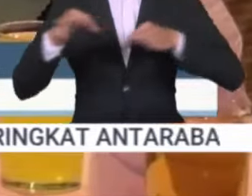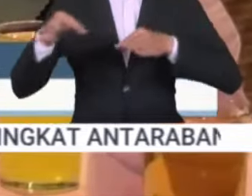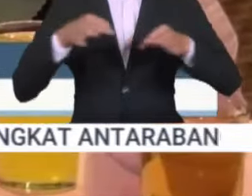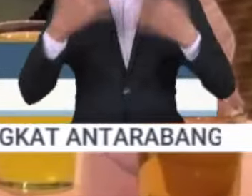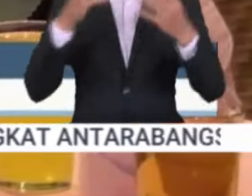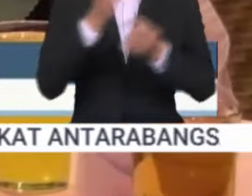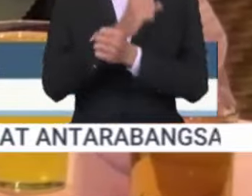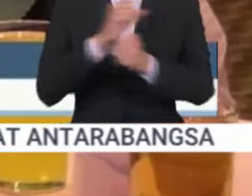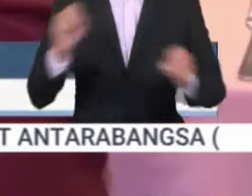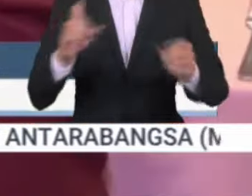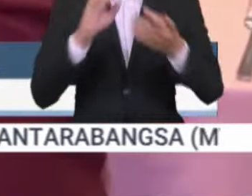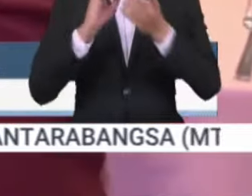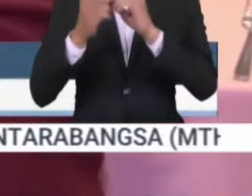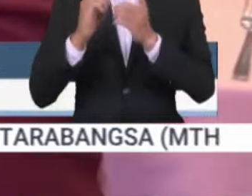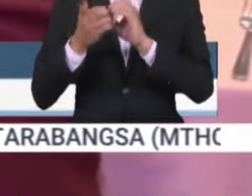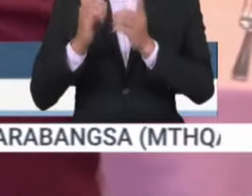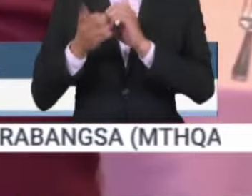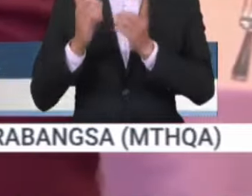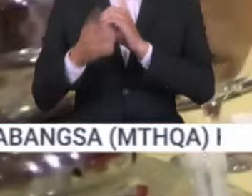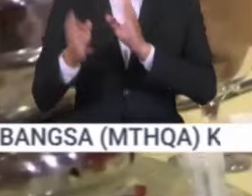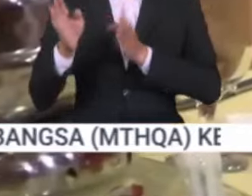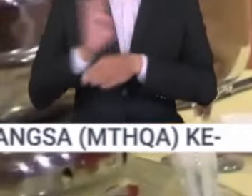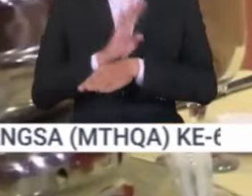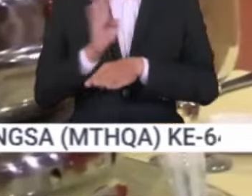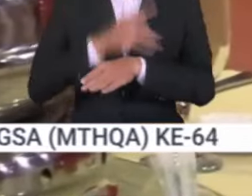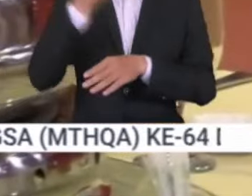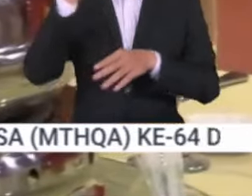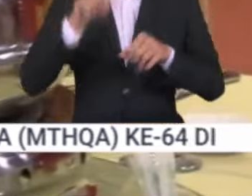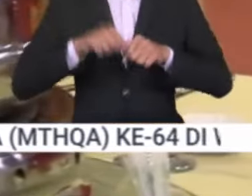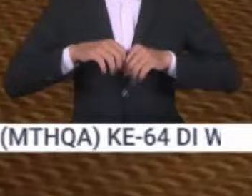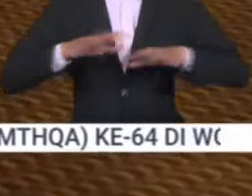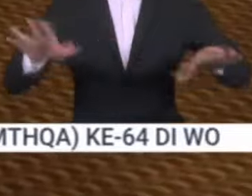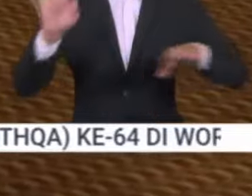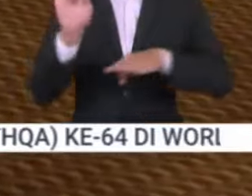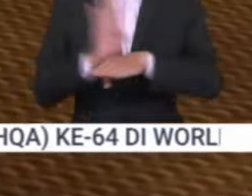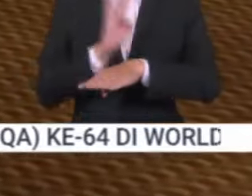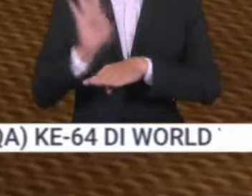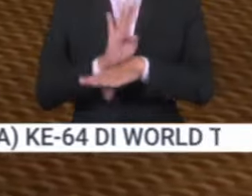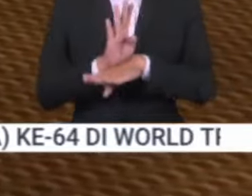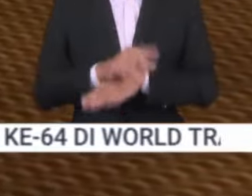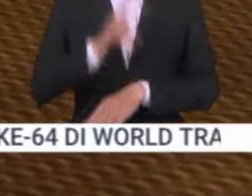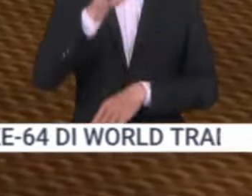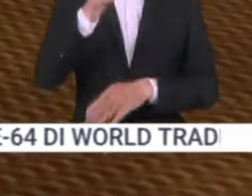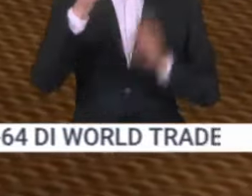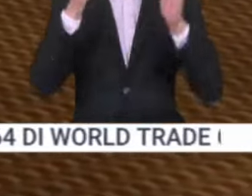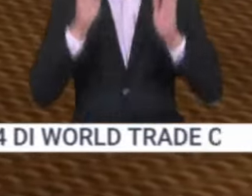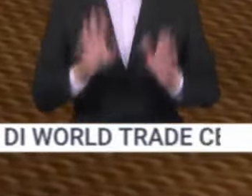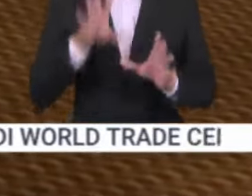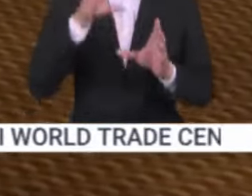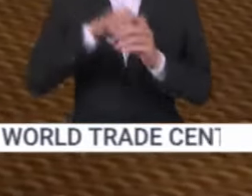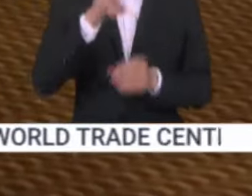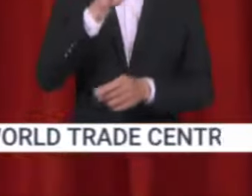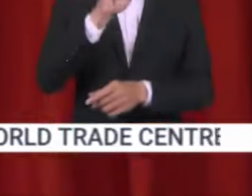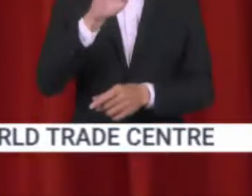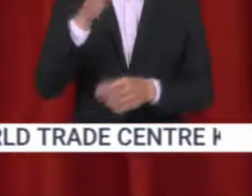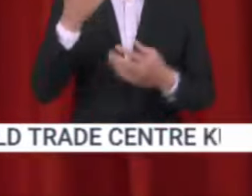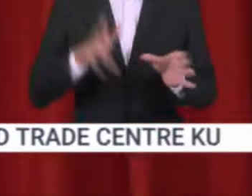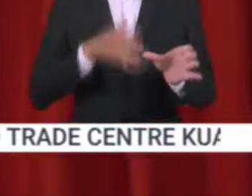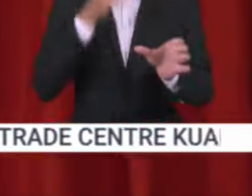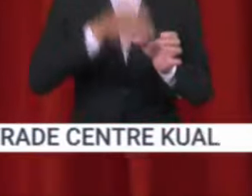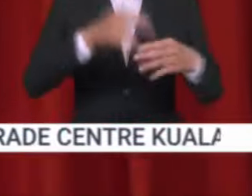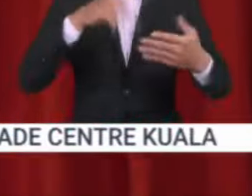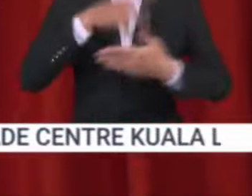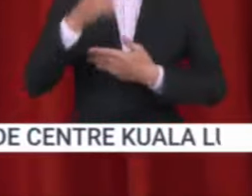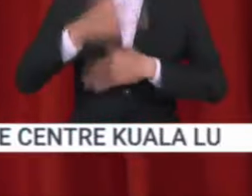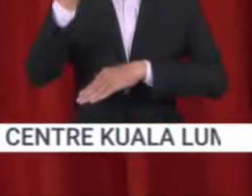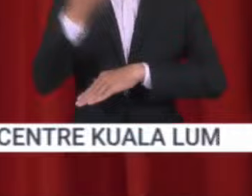menyediakan bantuan pendigitalan kepada usahawan bagi mengembangkan lagi perniagaan mereka. Seramai 20 orang usahawan di Miri menyertai program 3 hari itu